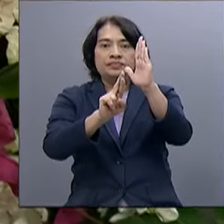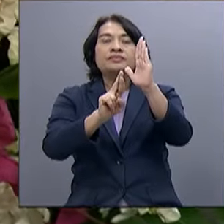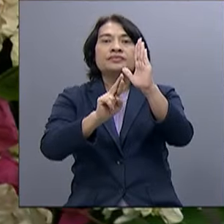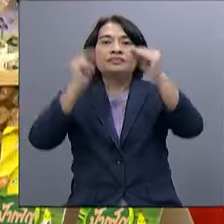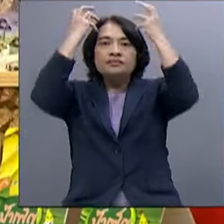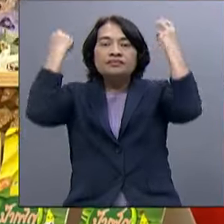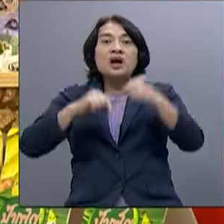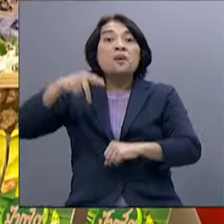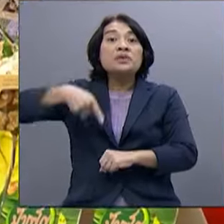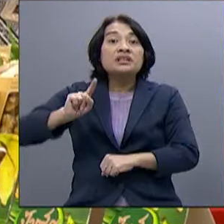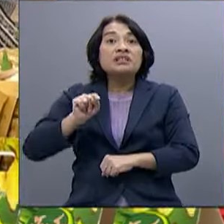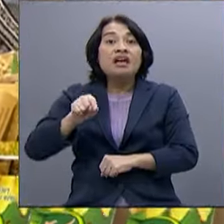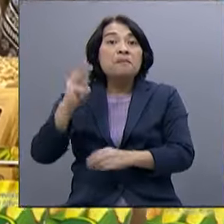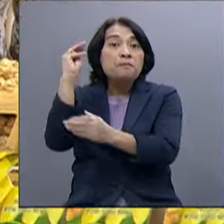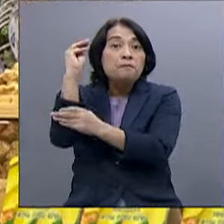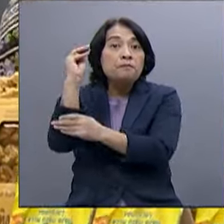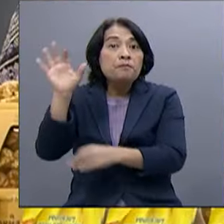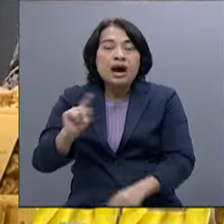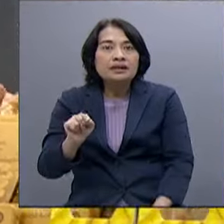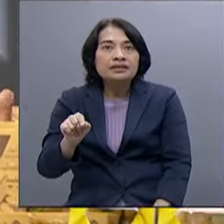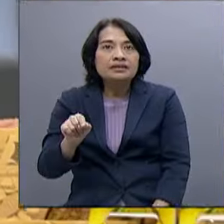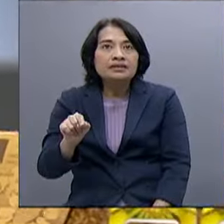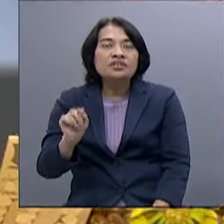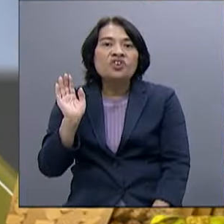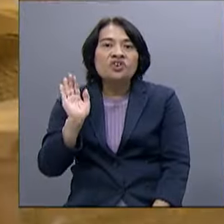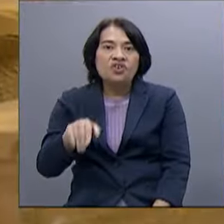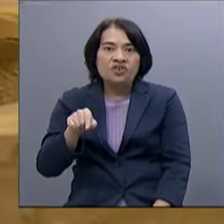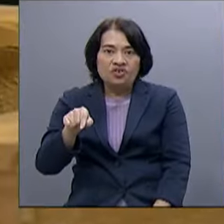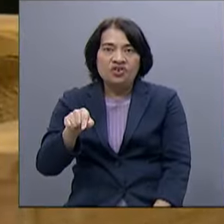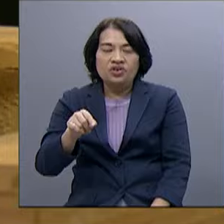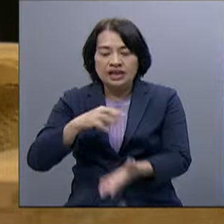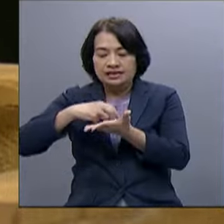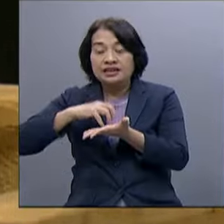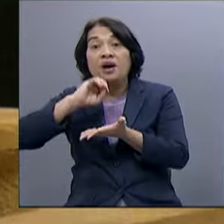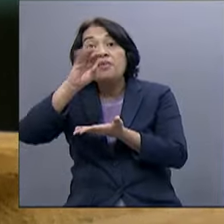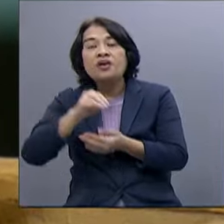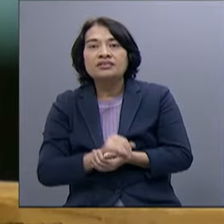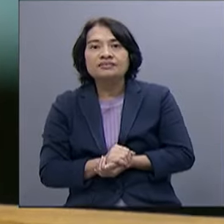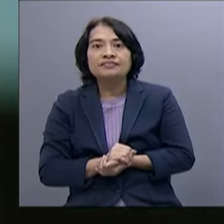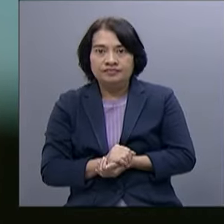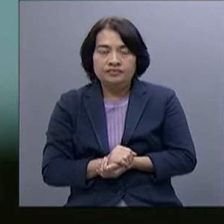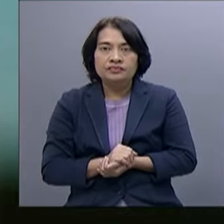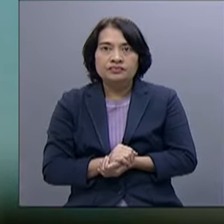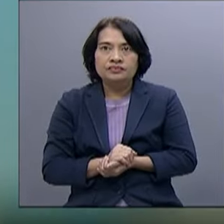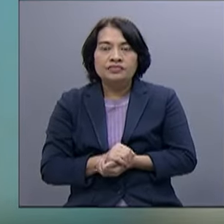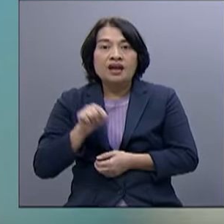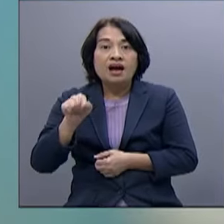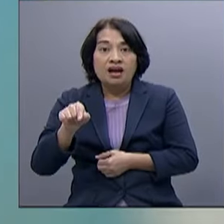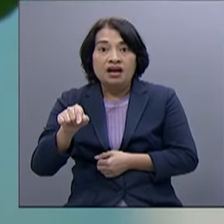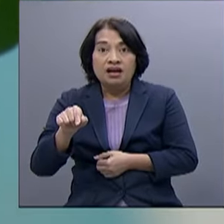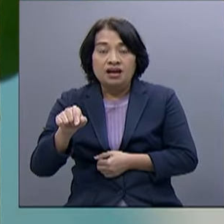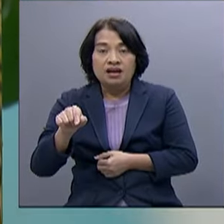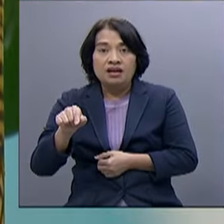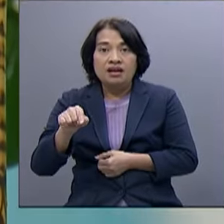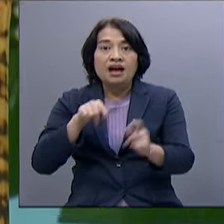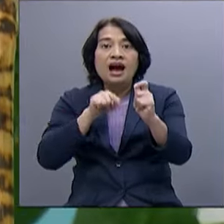จากไม ้ก็คือไม้ตะพดของอำเภอพุทธบาทจริงๆแล้วอย่างที่บอกนะครับว่าภูมิมีประเทศของอำเภอพุทธบาทเนี่ยก็คือเป็นเข